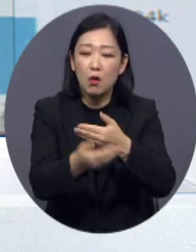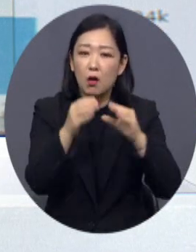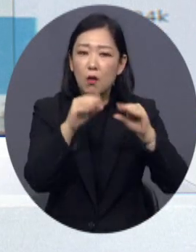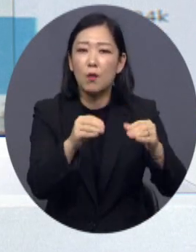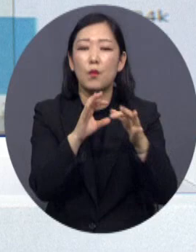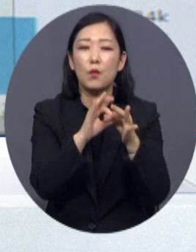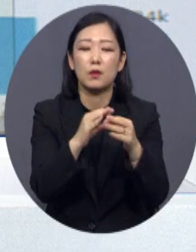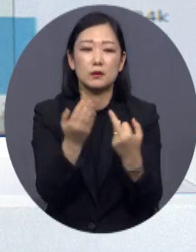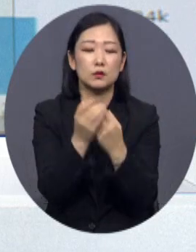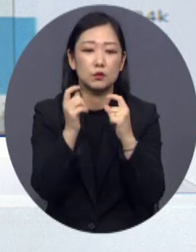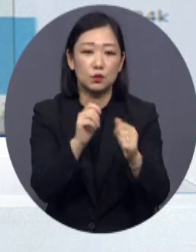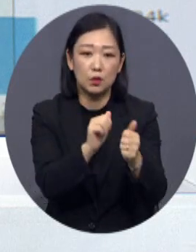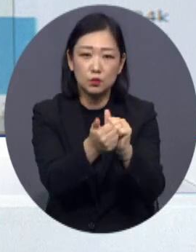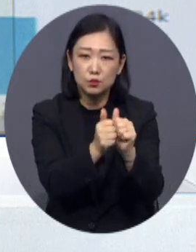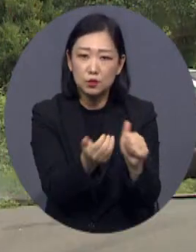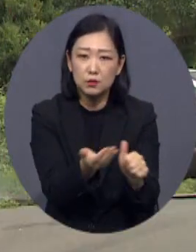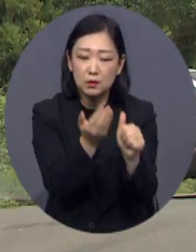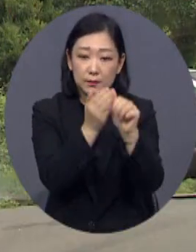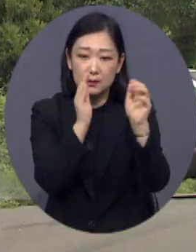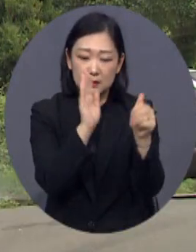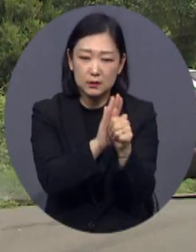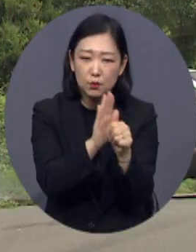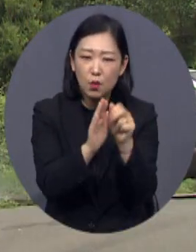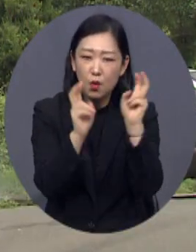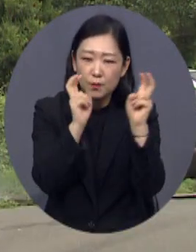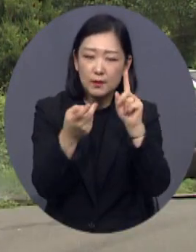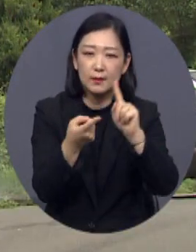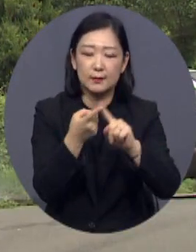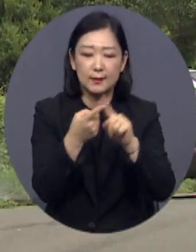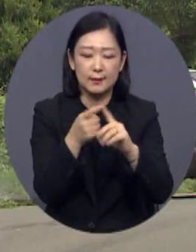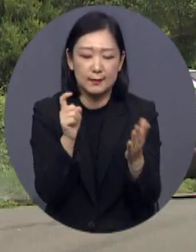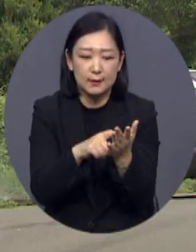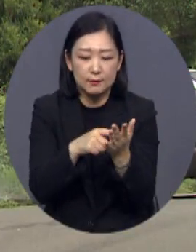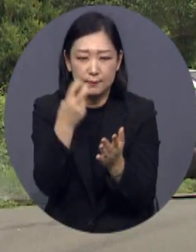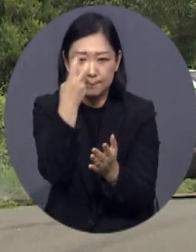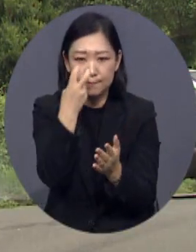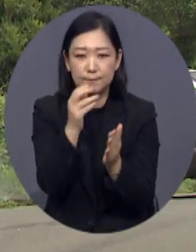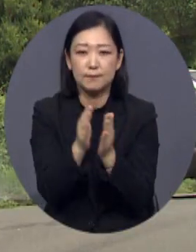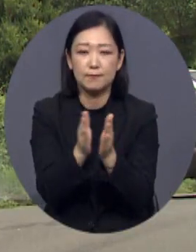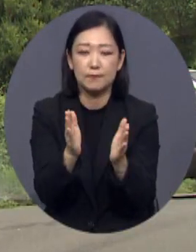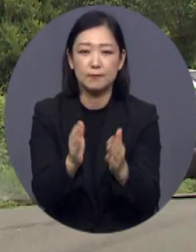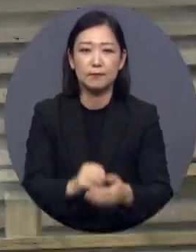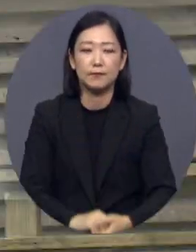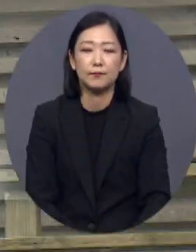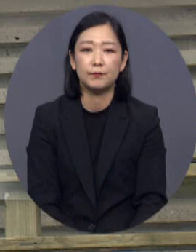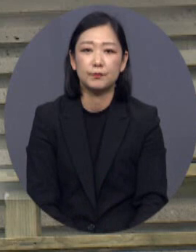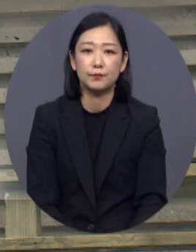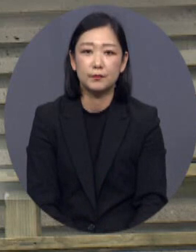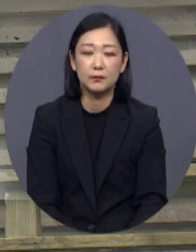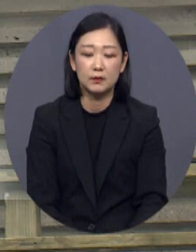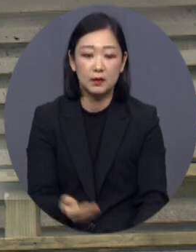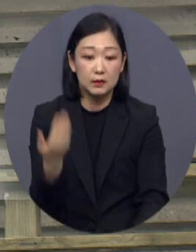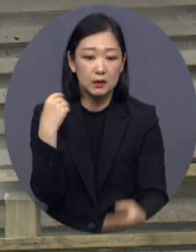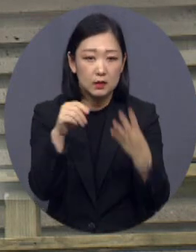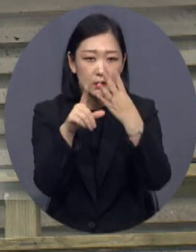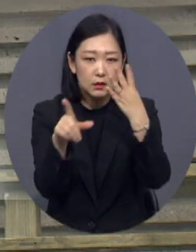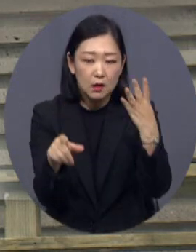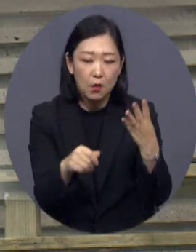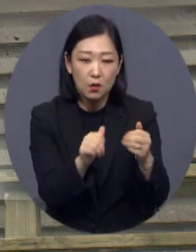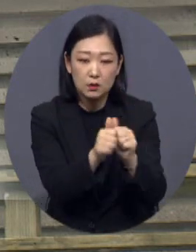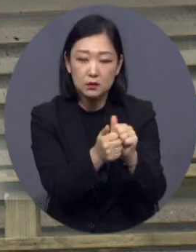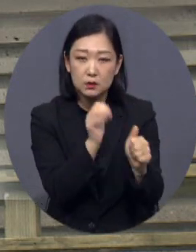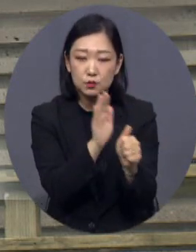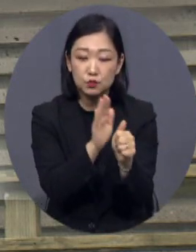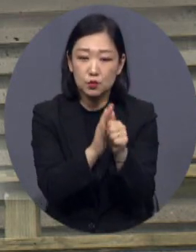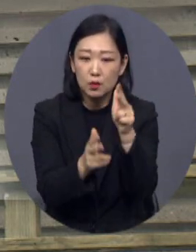관련해 제주도가 상장기업 육성 지원업체에 대한 긴급 점검에 나섰습니다 제주도는 지난 4월 상장기업